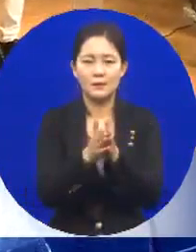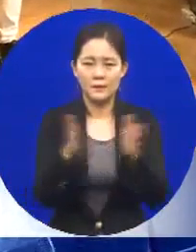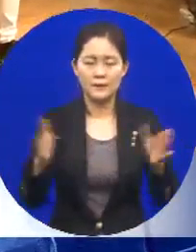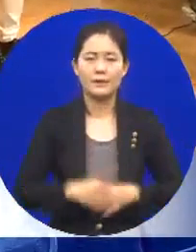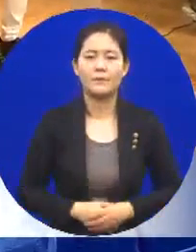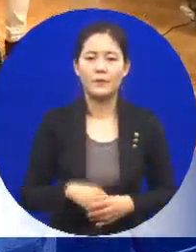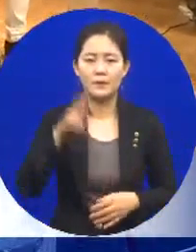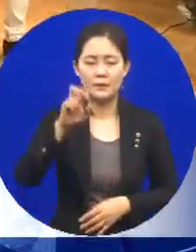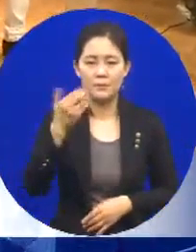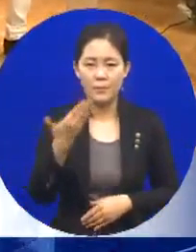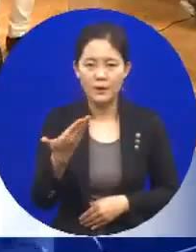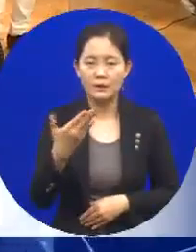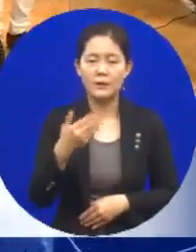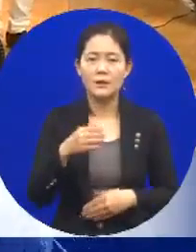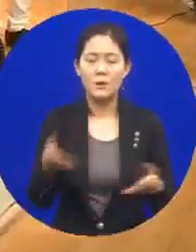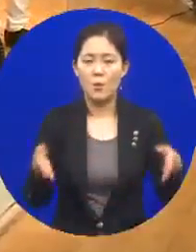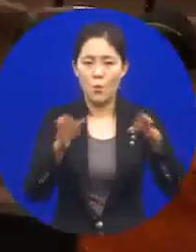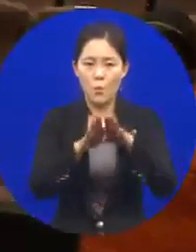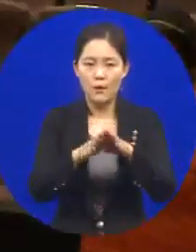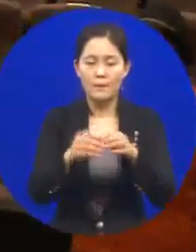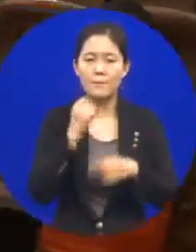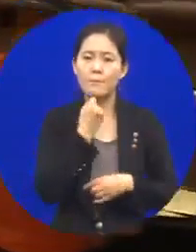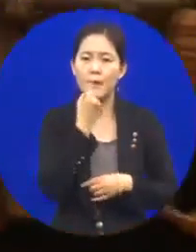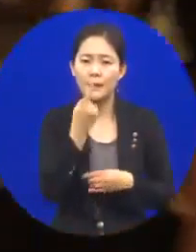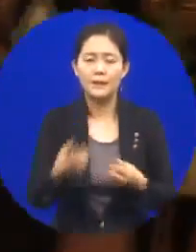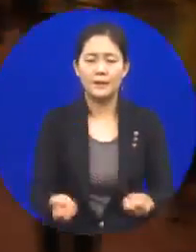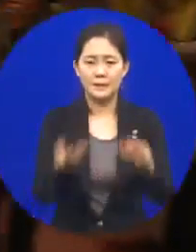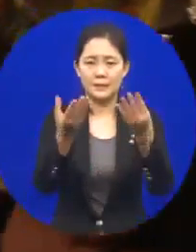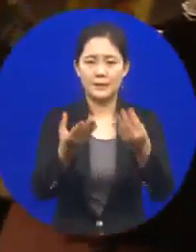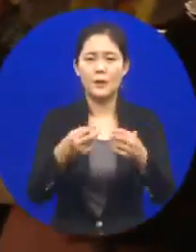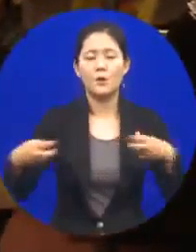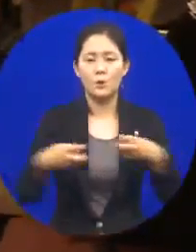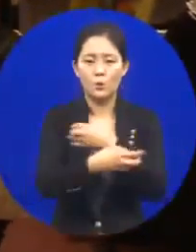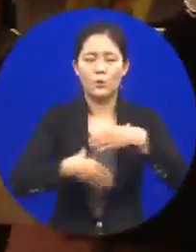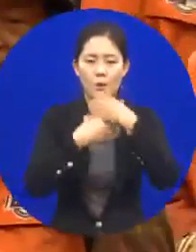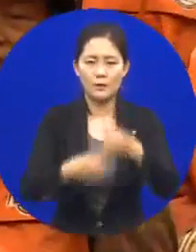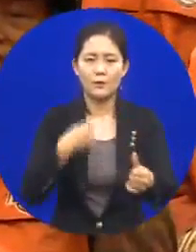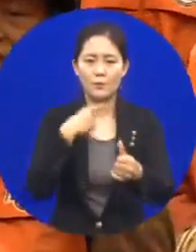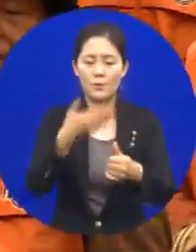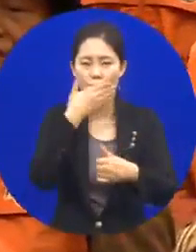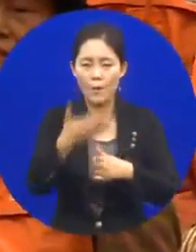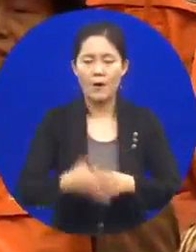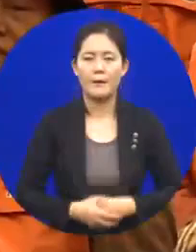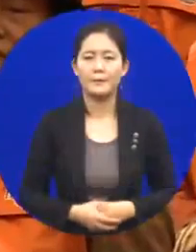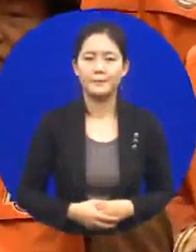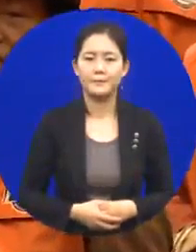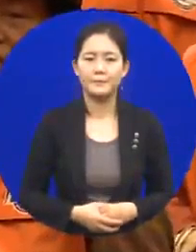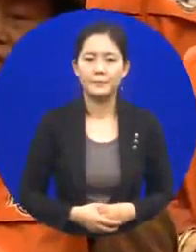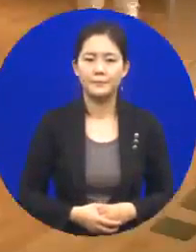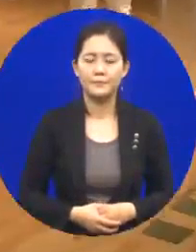310명의 봉사대원은 28일 시청 에이스홀에서 열린 발대식에서 교통안전 교육을 받고 봉사대원 복장